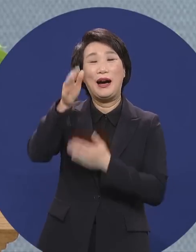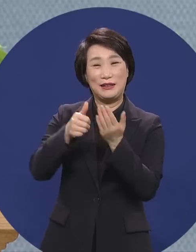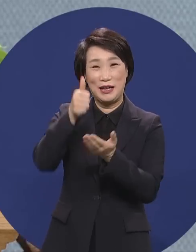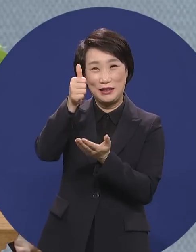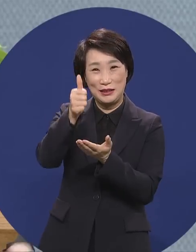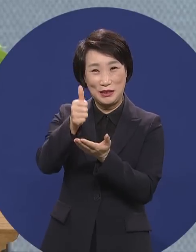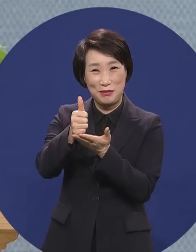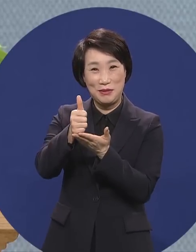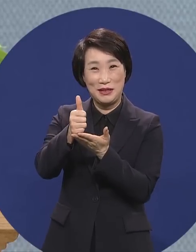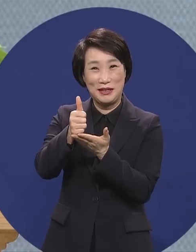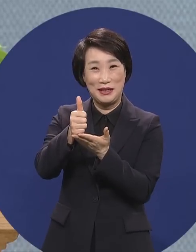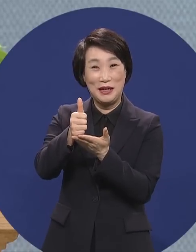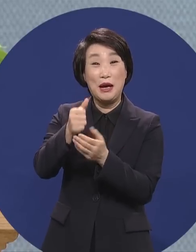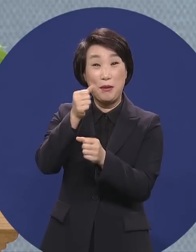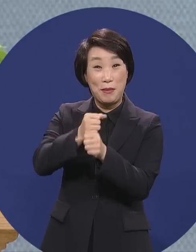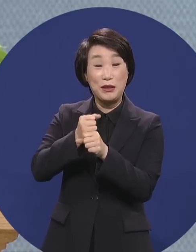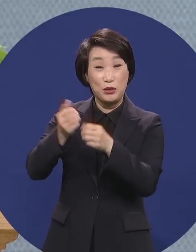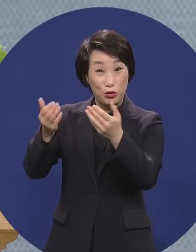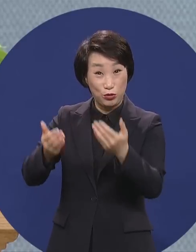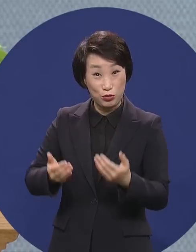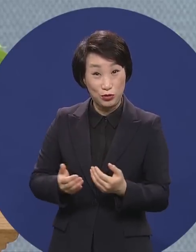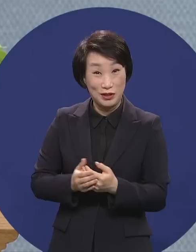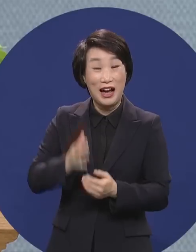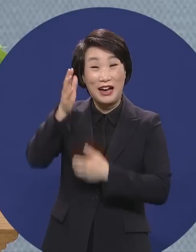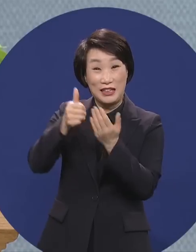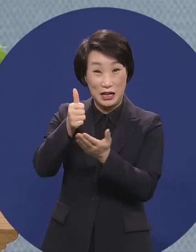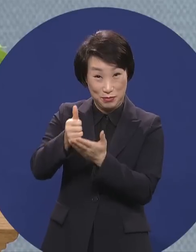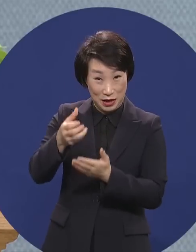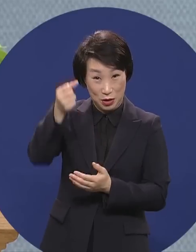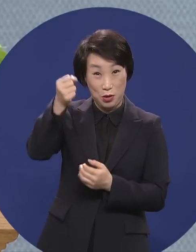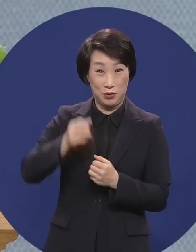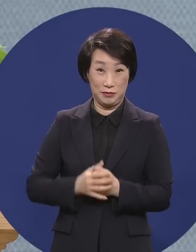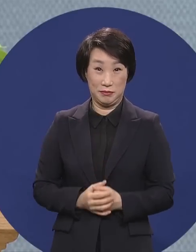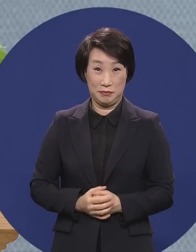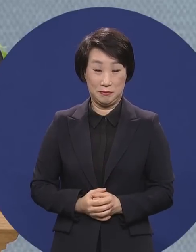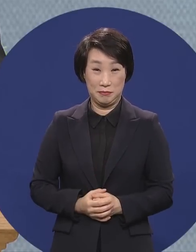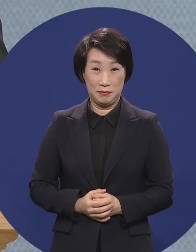하나님께서 만드신 하나님의 것입니다.